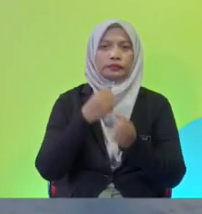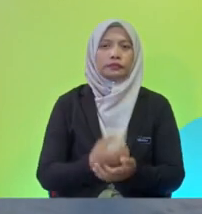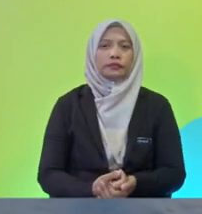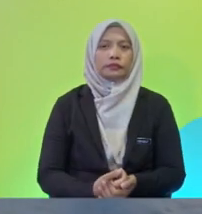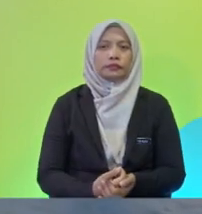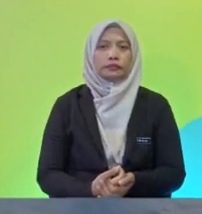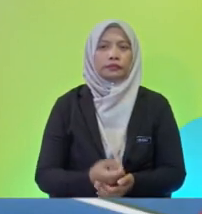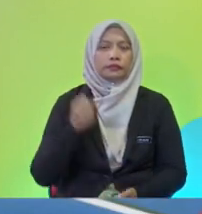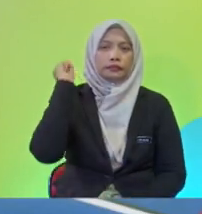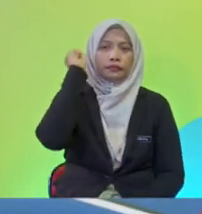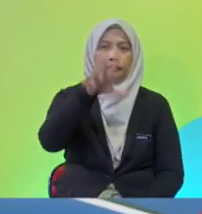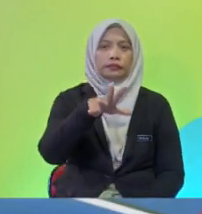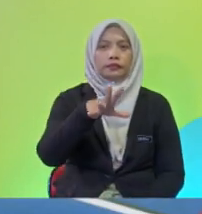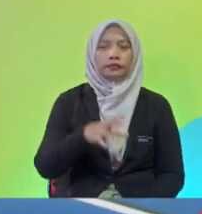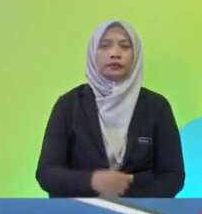Teruskan.